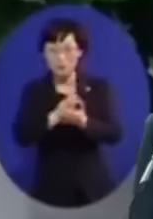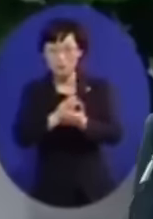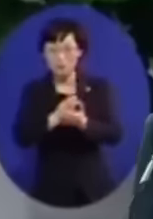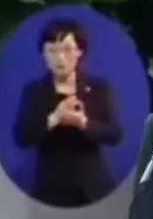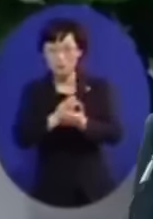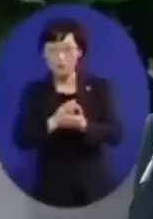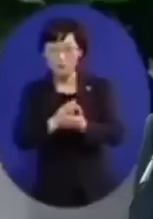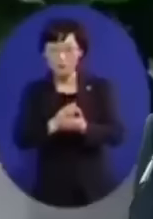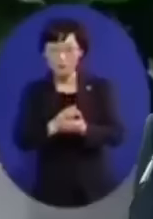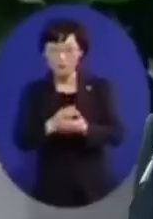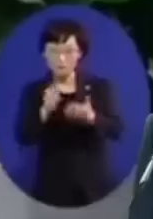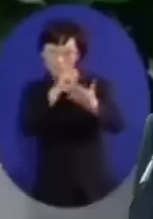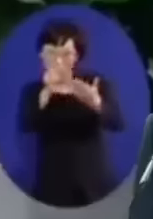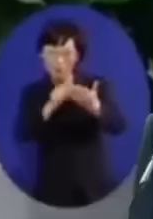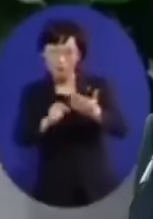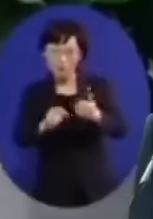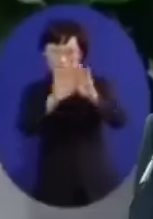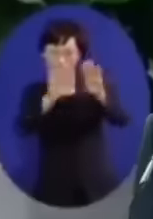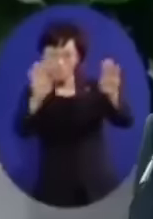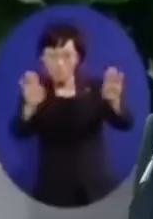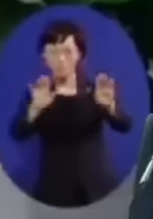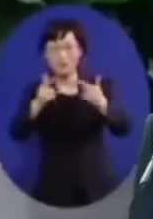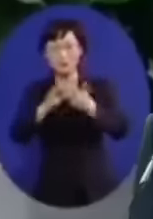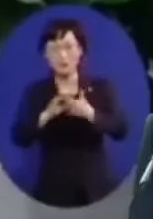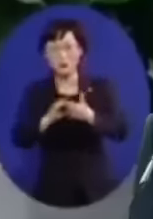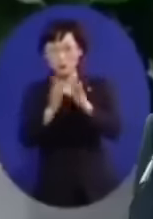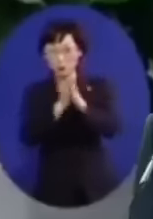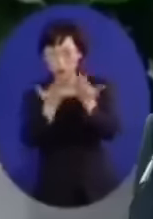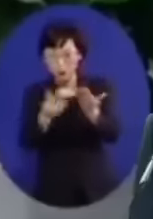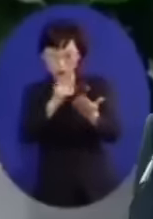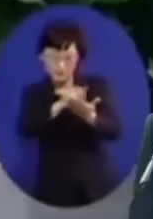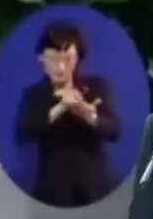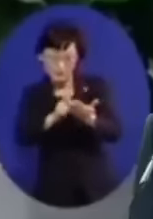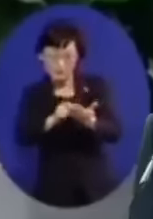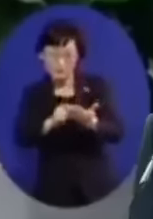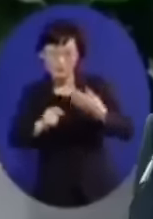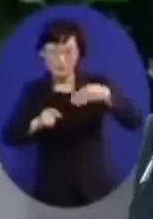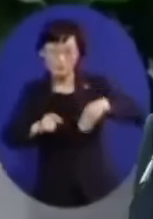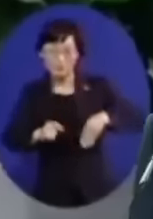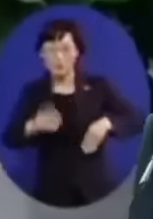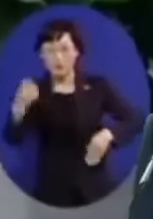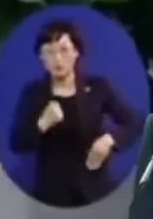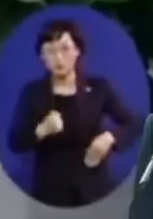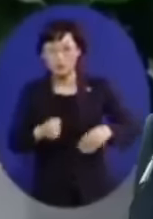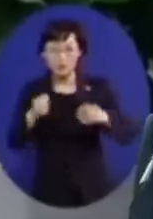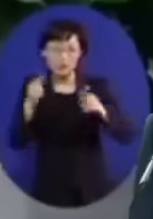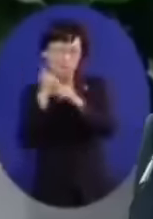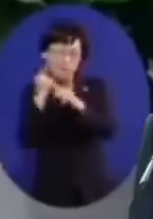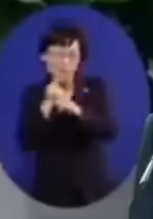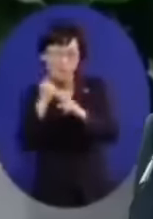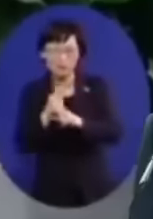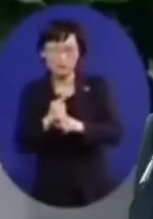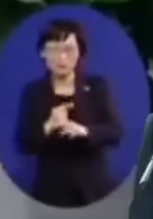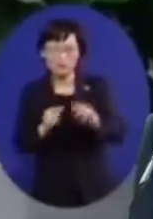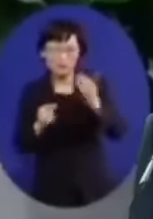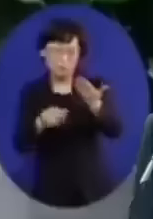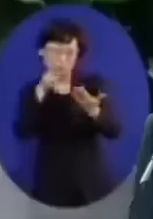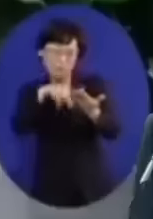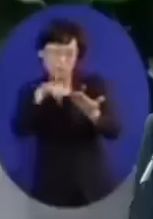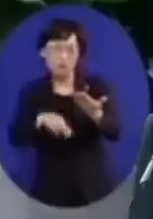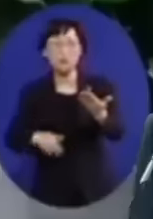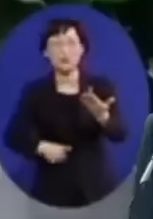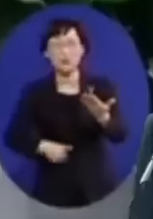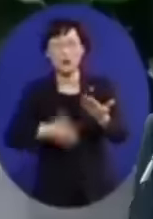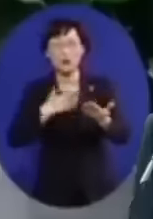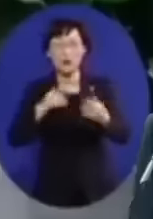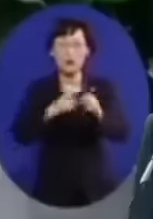적어서 벽에 붙여놓든지 수첩에 넣어놓든지 해서 매일 같이 봐야 되는 것입니다. 나의 위에 다른 신들을